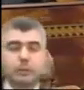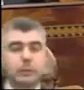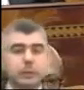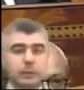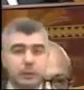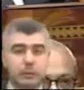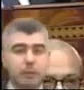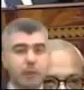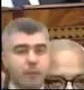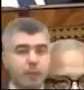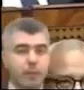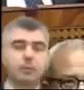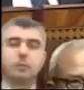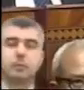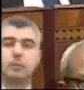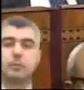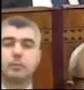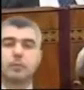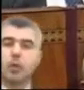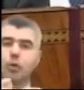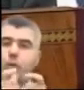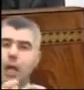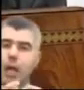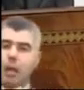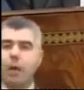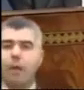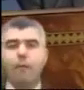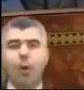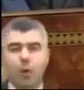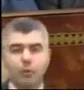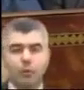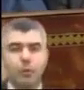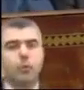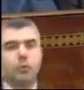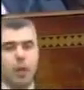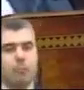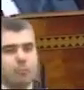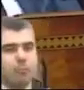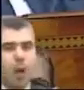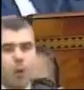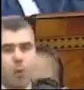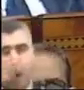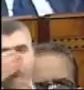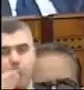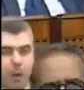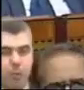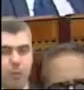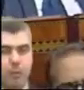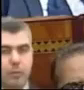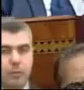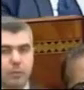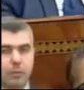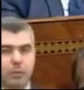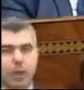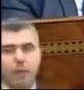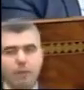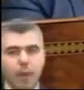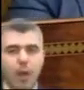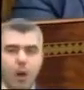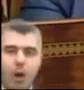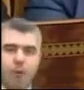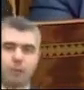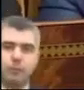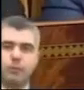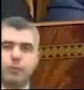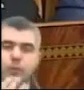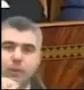عقلانية، مستدامة وعادلة. بالنسبة للشركات الفرنسية هذا يعني أن تعمل مع المغرب وفقا